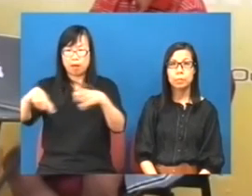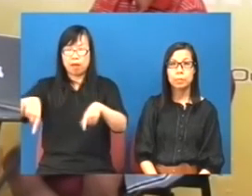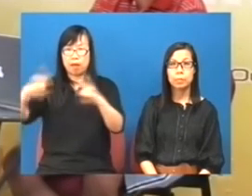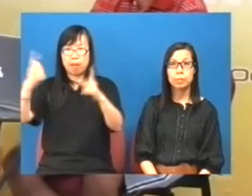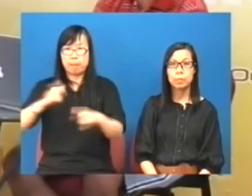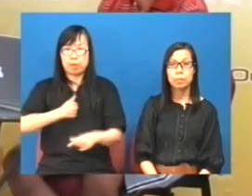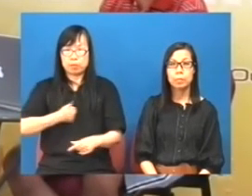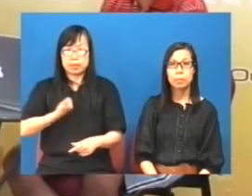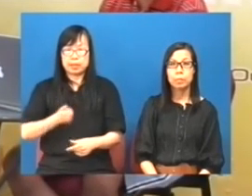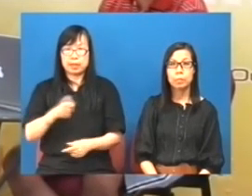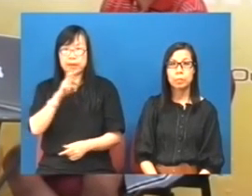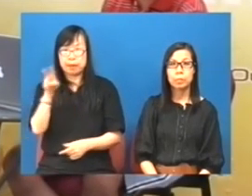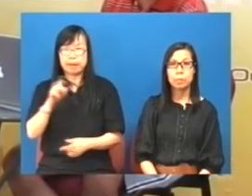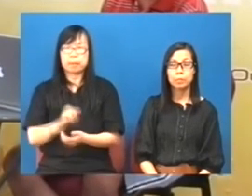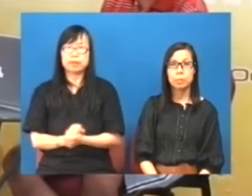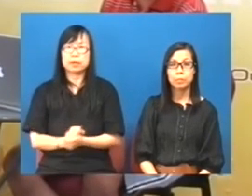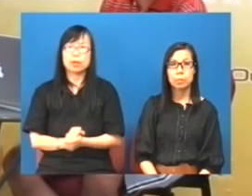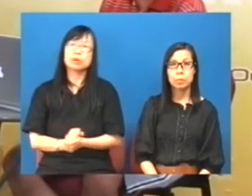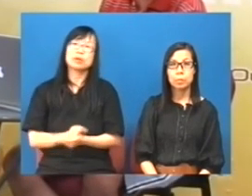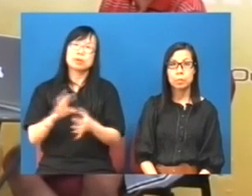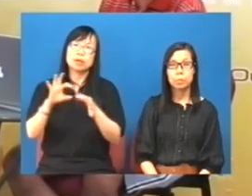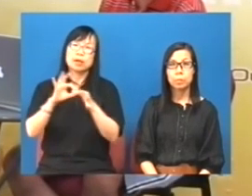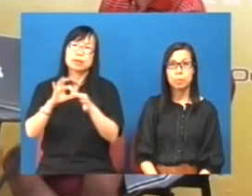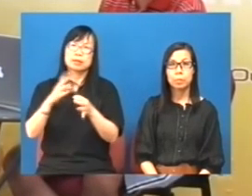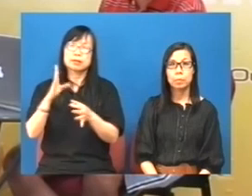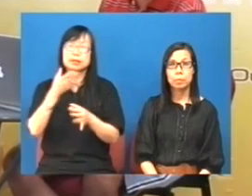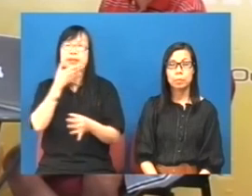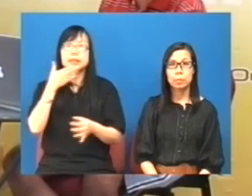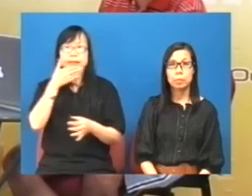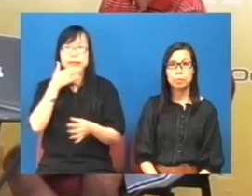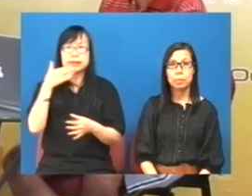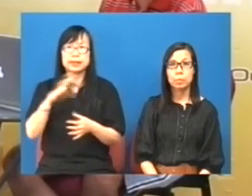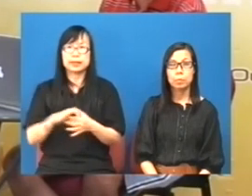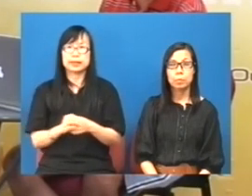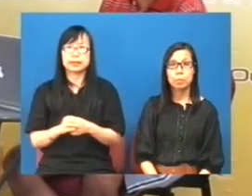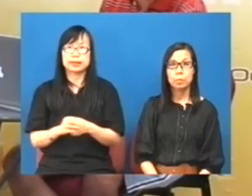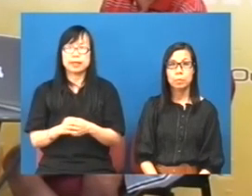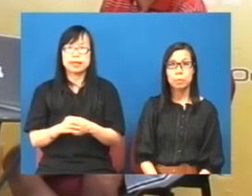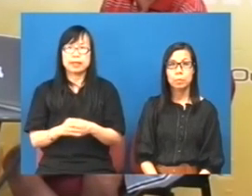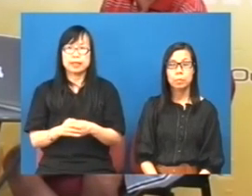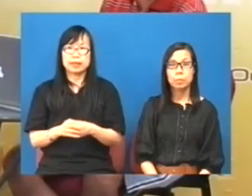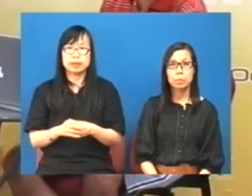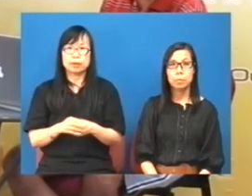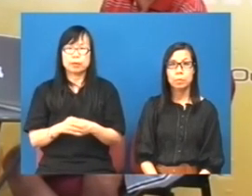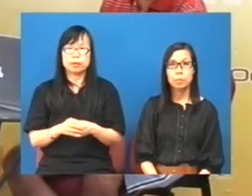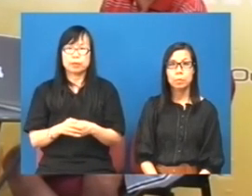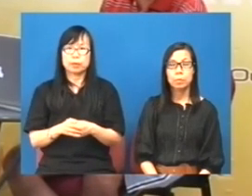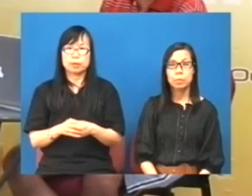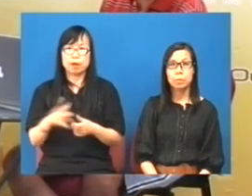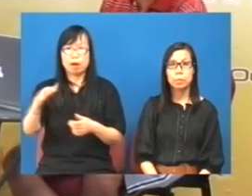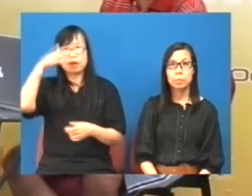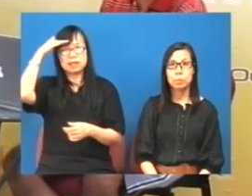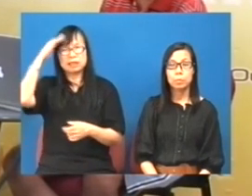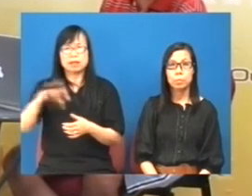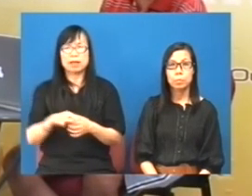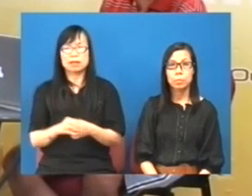和關清協去吵那關警察什麼事警察